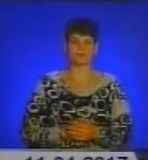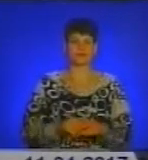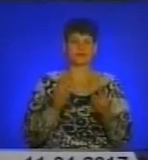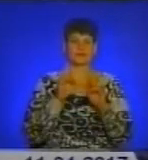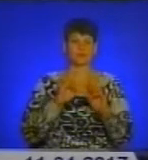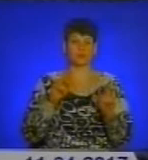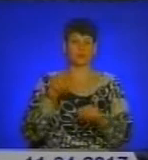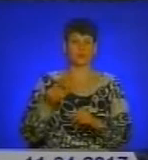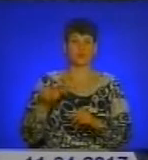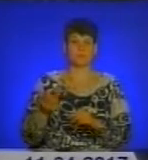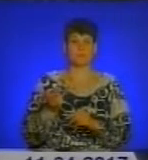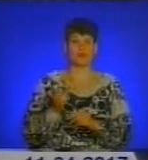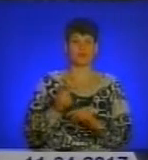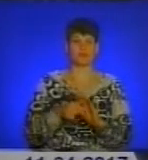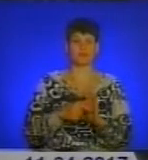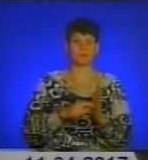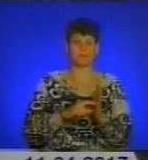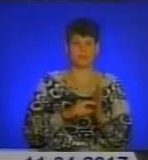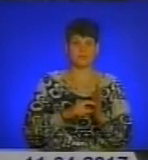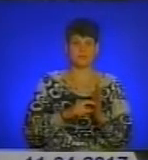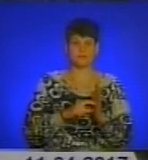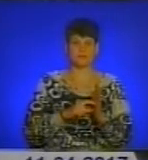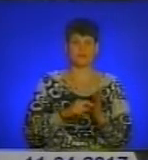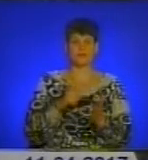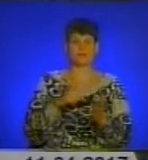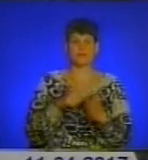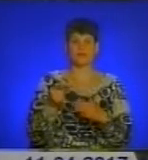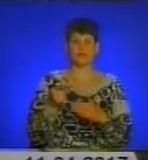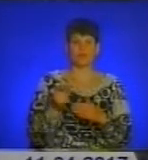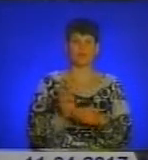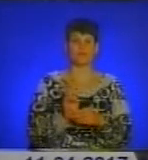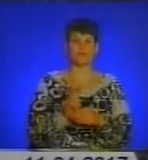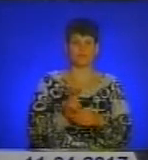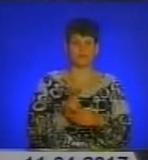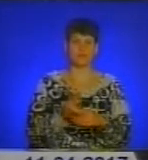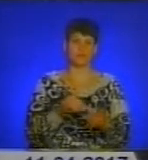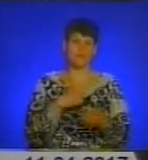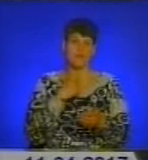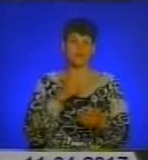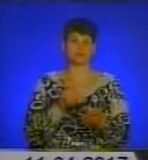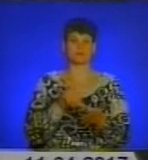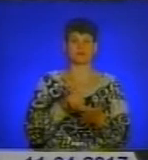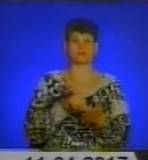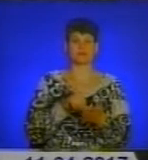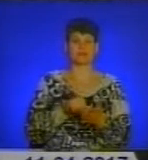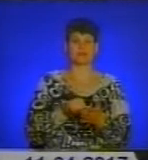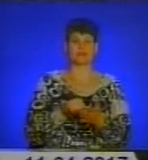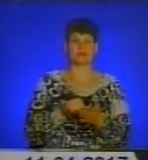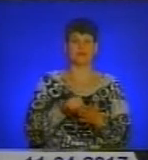особи, приходячи в приміщення мешканців міста Тернополя, входять в довіру, представляються працівниками комунальних